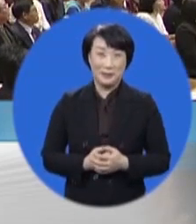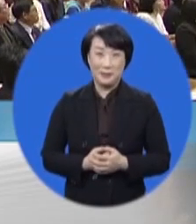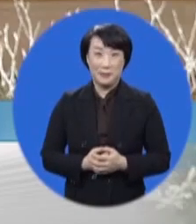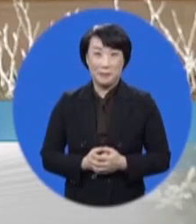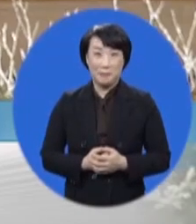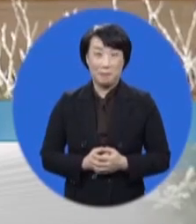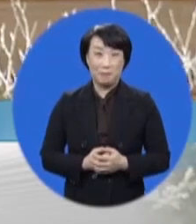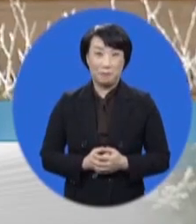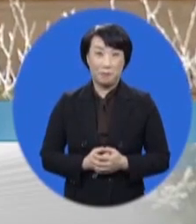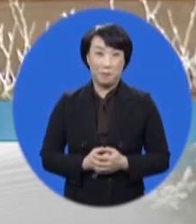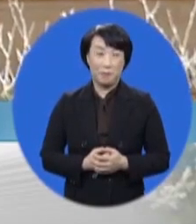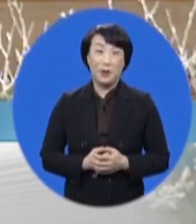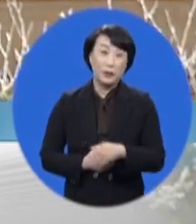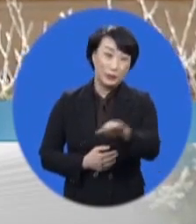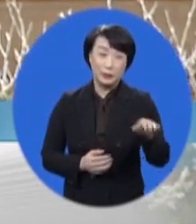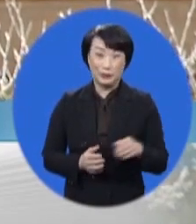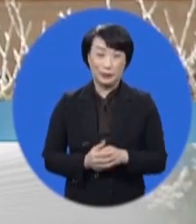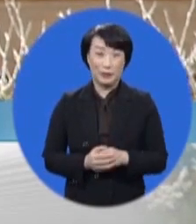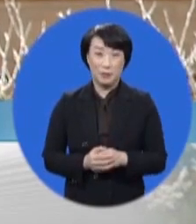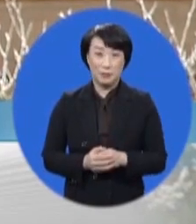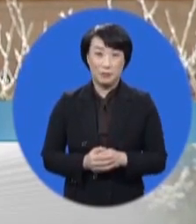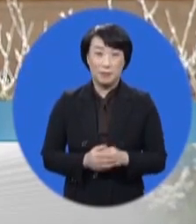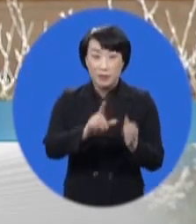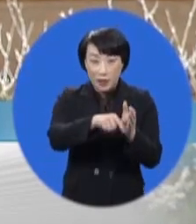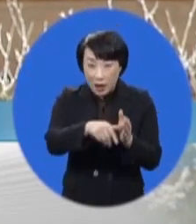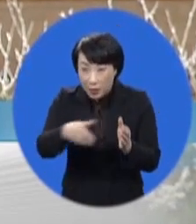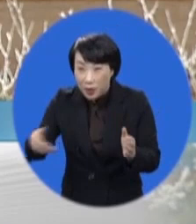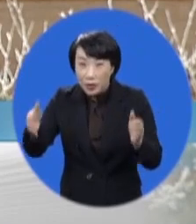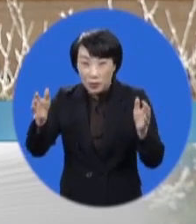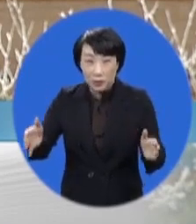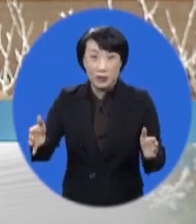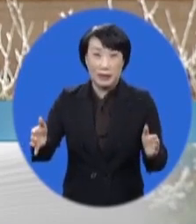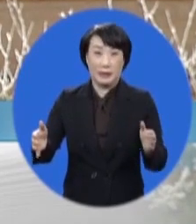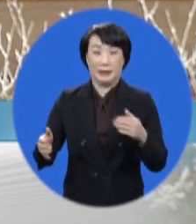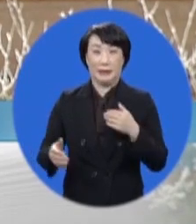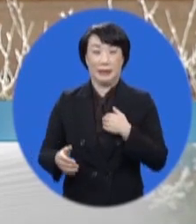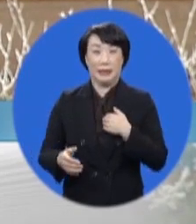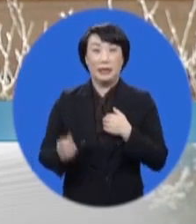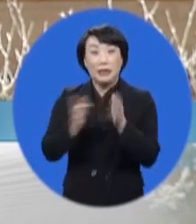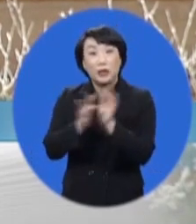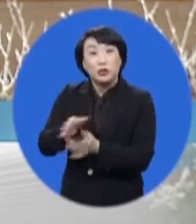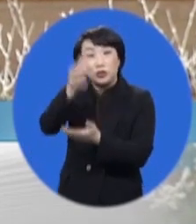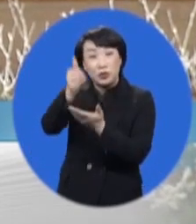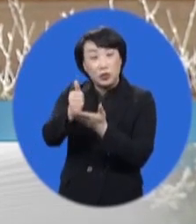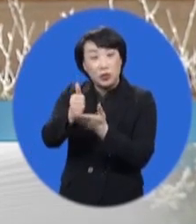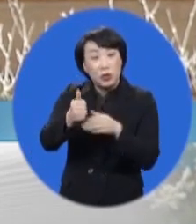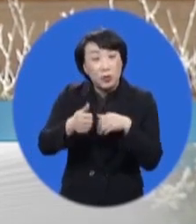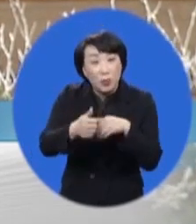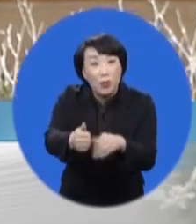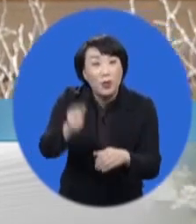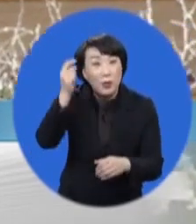여러분, 우리는 세월 속에서 예수 그리스도를 보내신